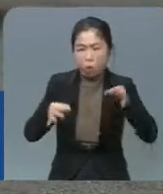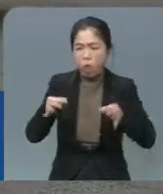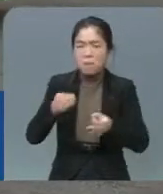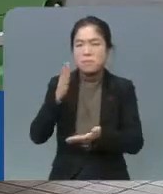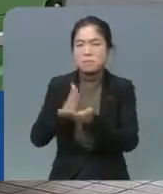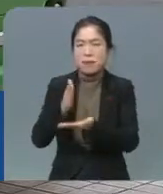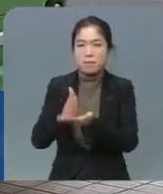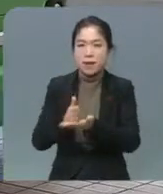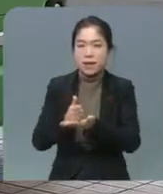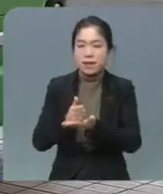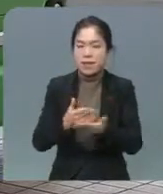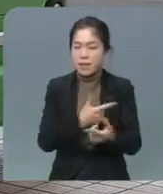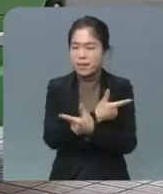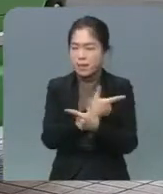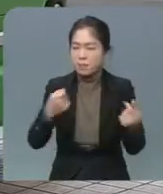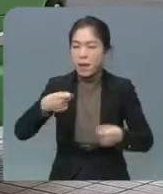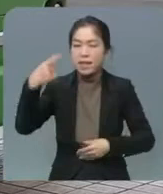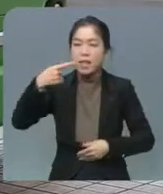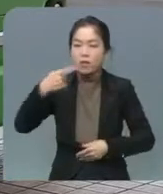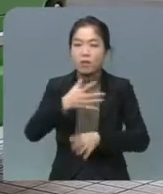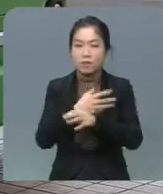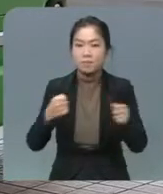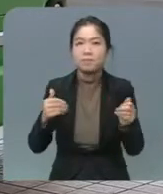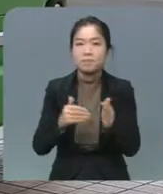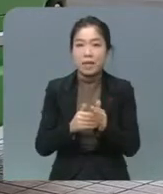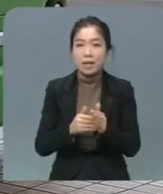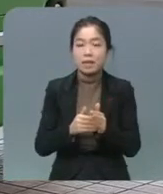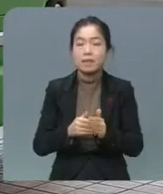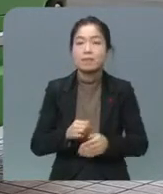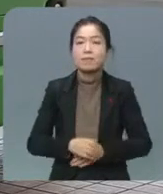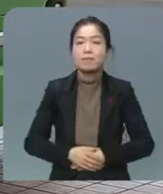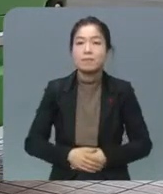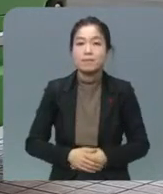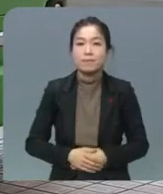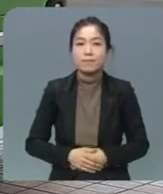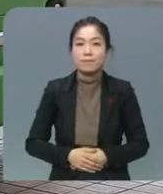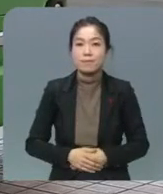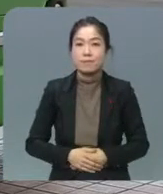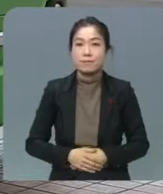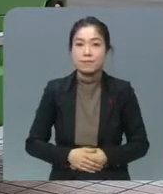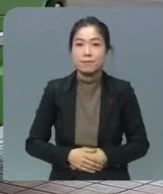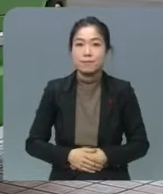이른바 1,000원 버스 운영을 위한 협약을 체결했습니다. 지금까지 단신 브리핑이었습니다.